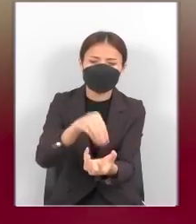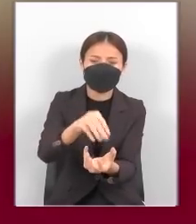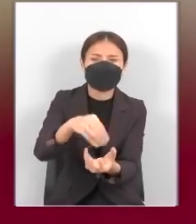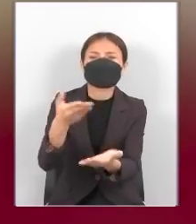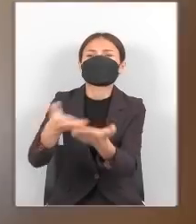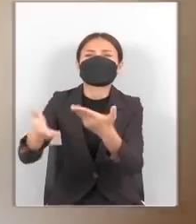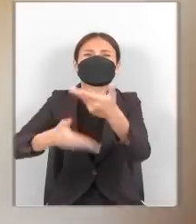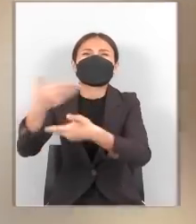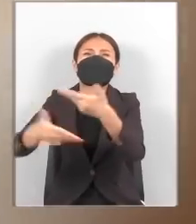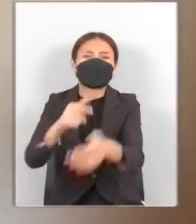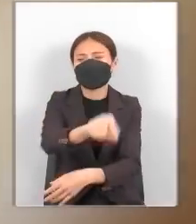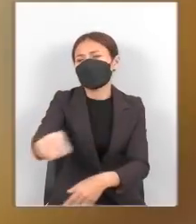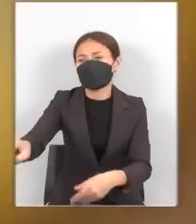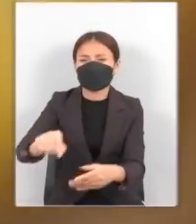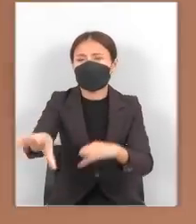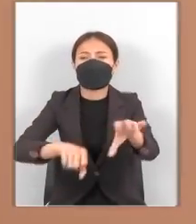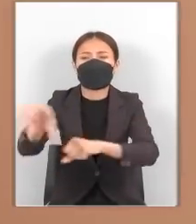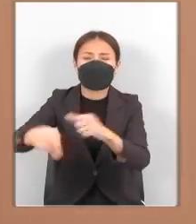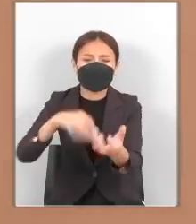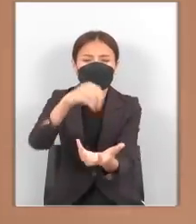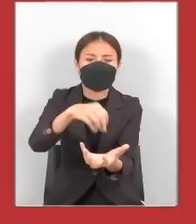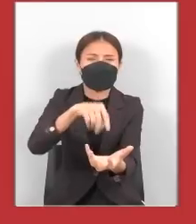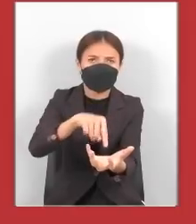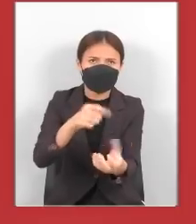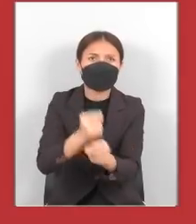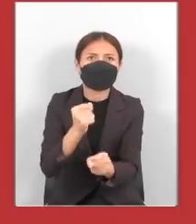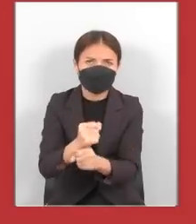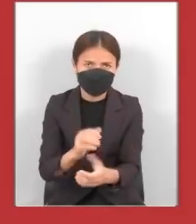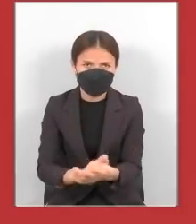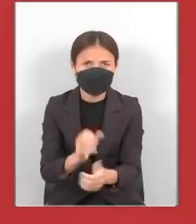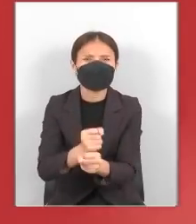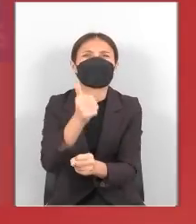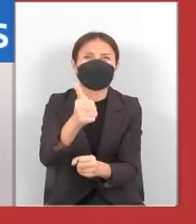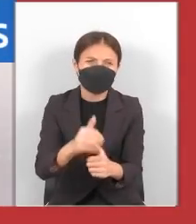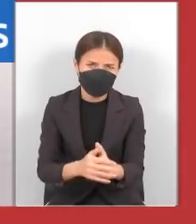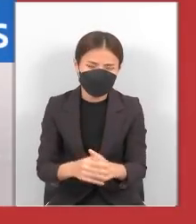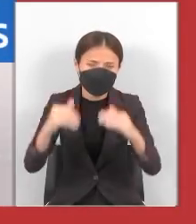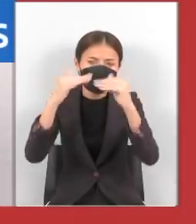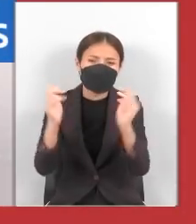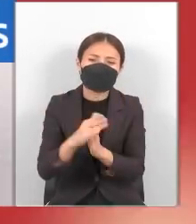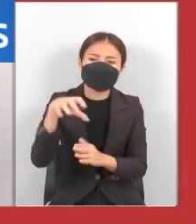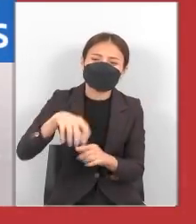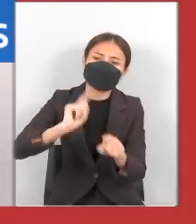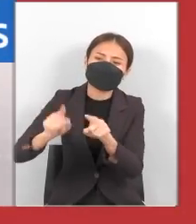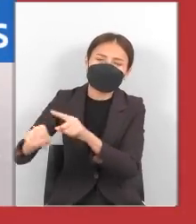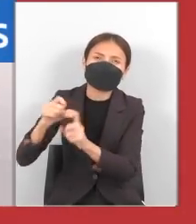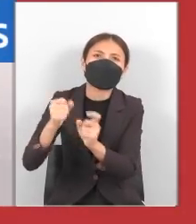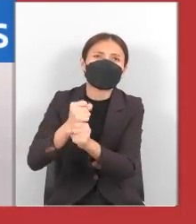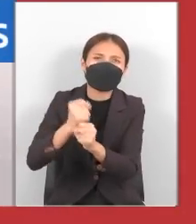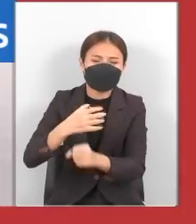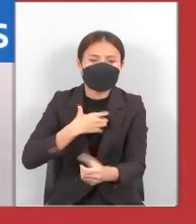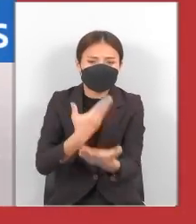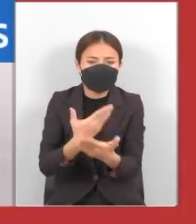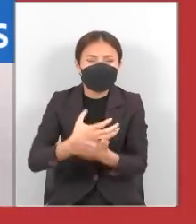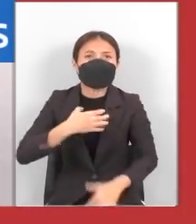คร ับ ผม จริงแล้วถามว่าทำได้ไหมทำได้อยู่แล้วแล้วบางวัดหรือว่าบางสถานที่เนี่ยเขาอยากจะได้ตังค์ได้ทองเขาเอามาหล